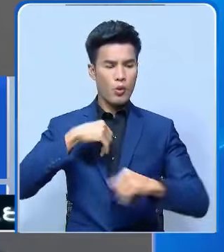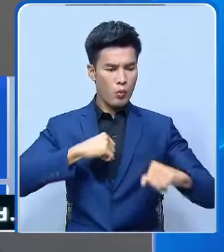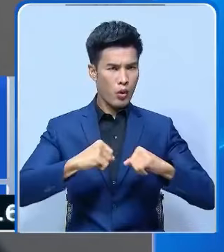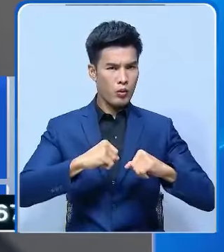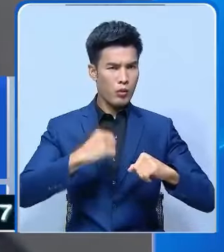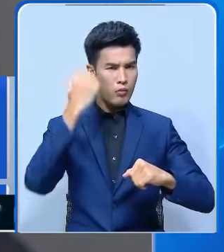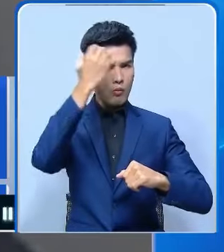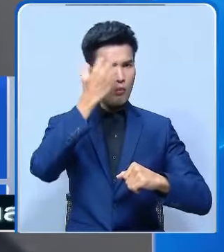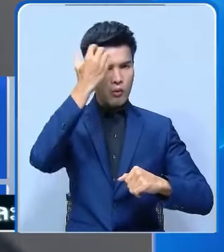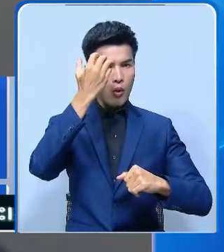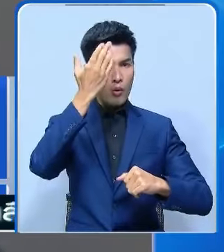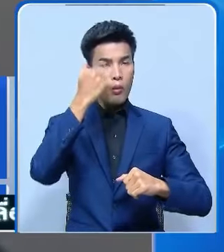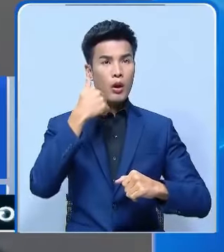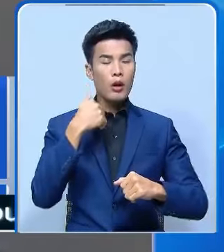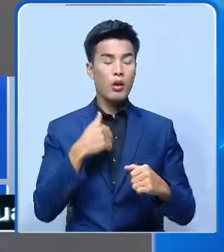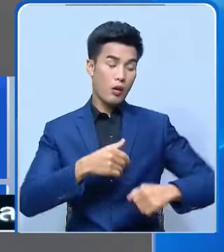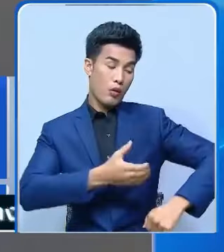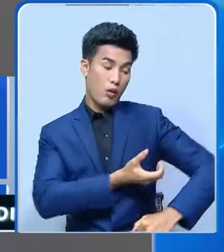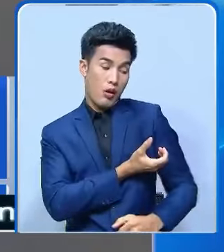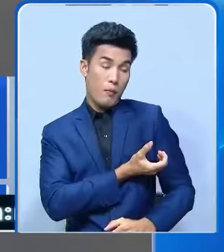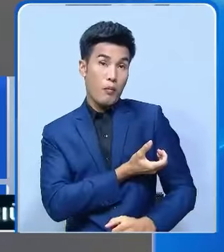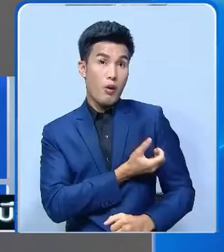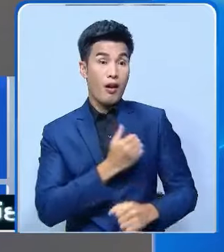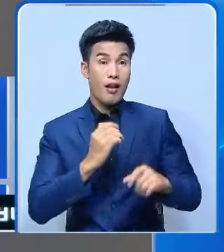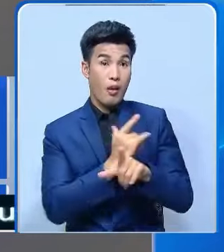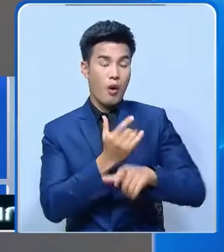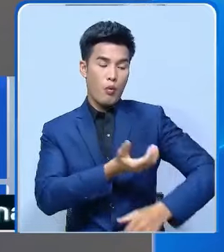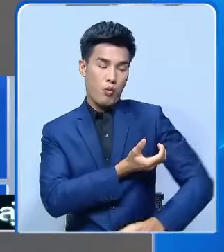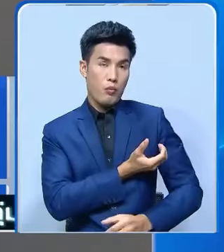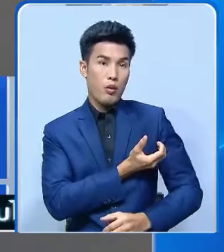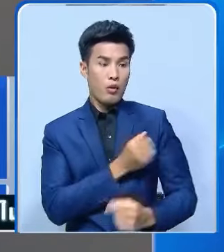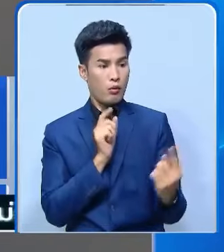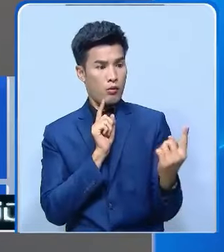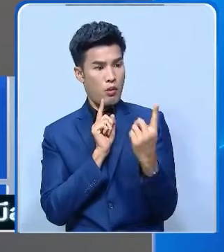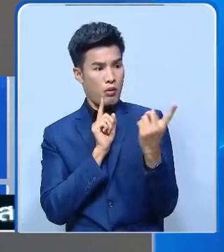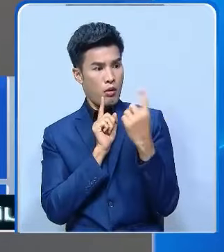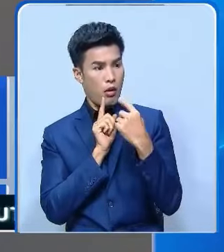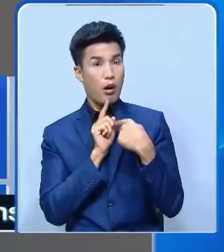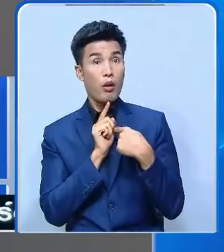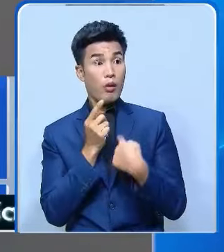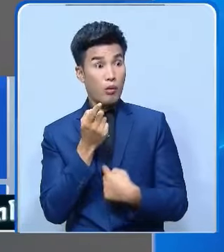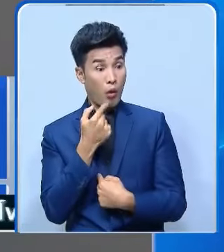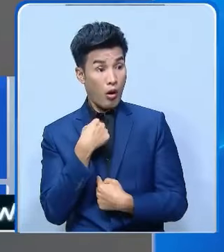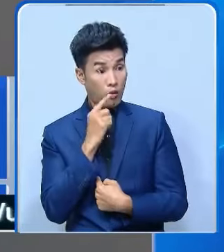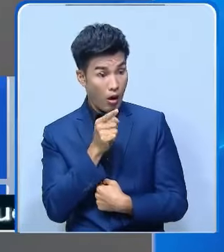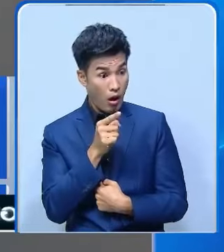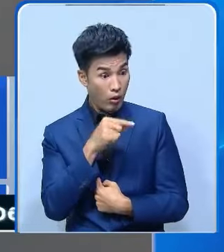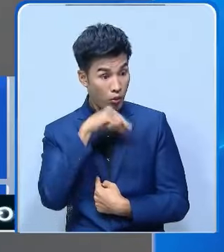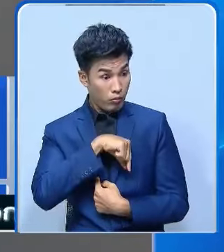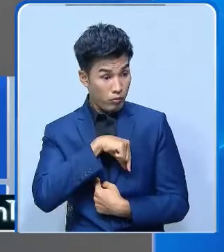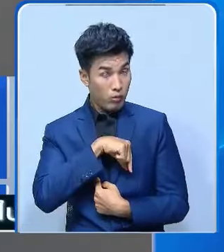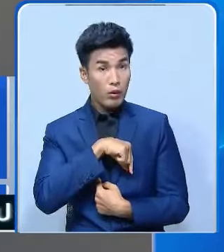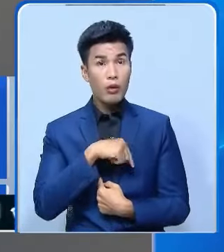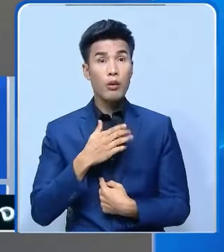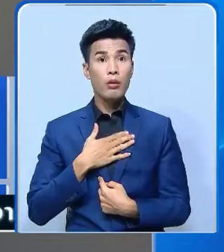จะมึนเมาเนื่องจากว่าเขาหนีบขวดเหล้าใต้วงแขนมาด้วยตามมาหาเรื่องเลยบอกว่าป้าเนี่ยไปด่าเพื่อนของเขาที่เป็นสาวหล่ออ่ะ